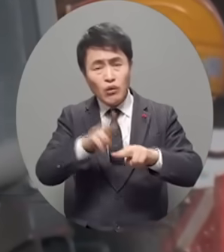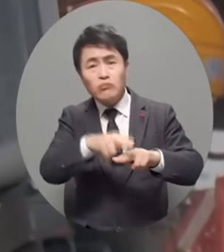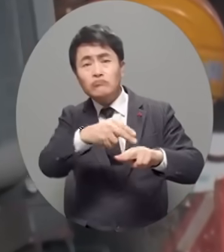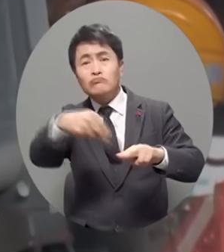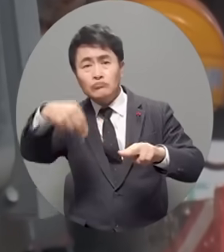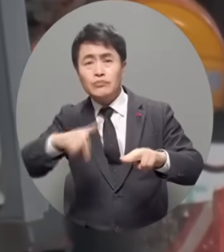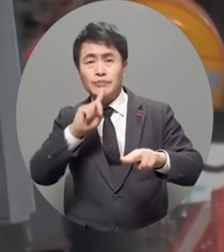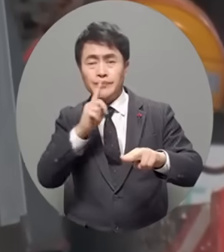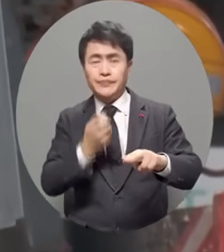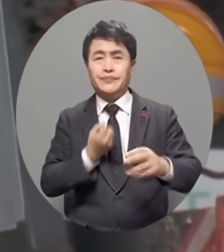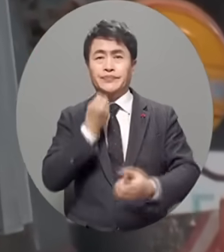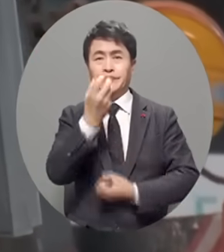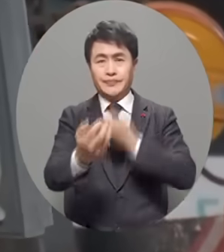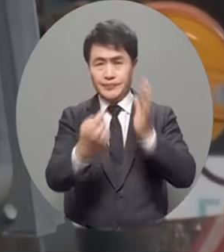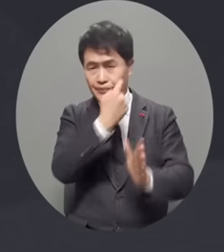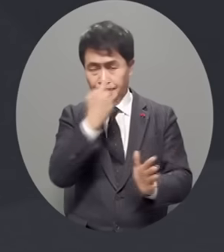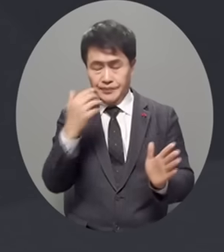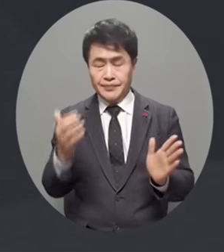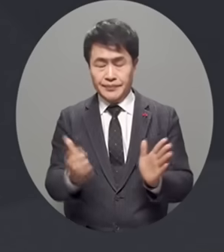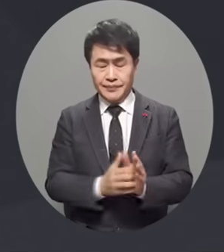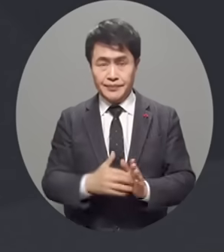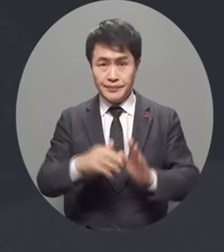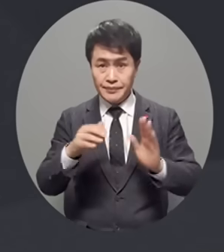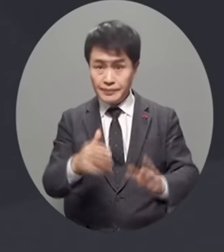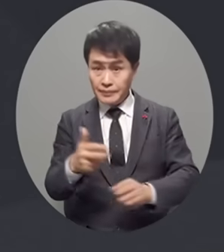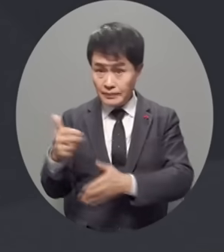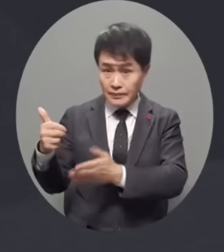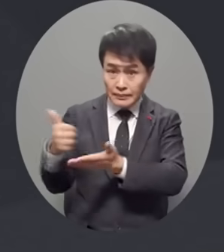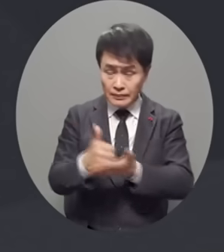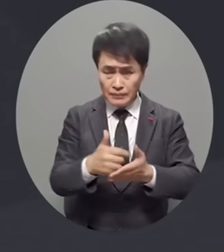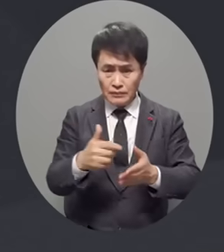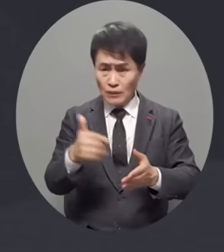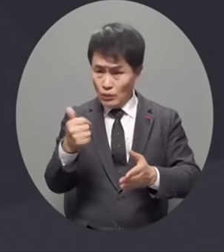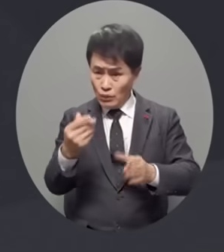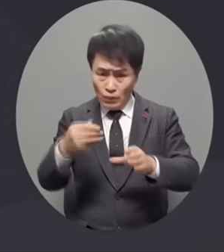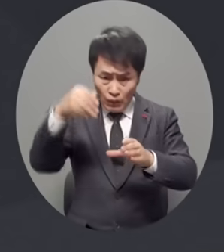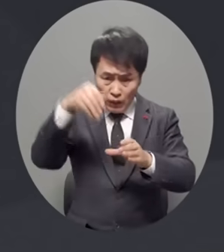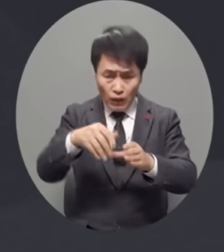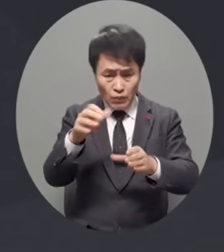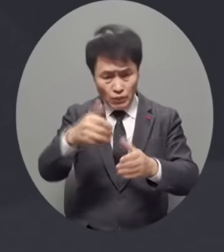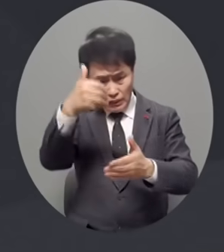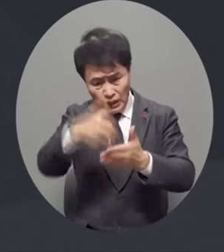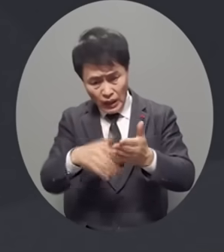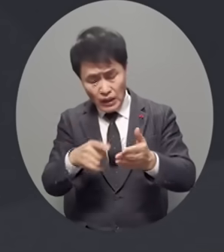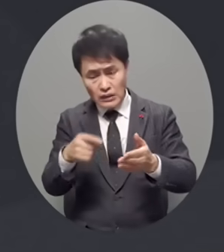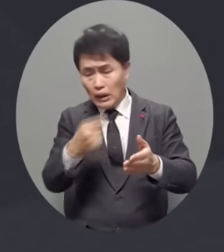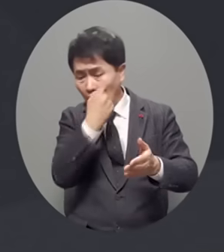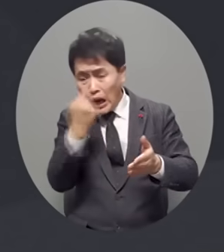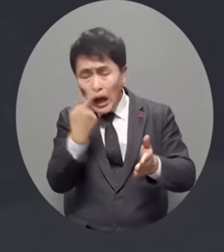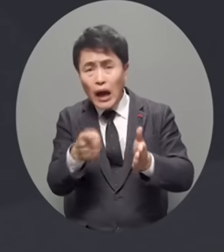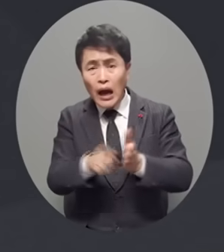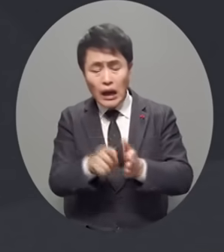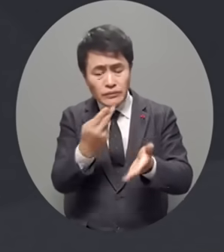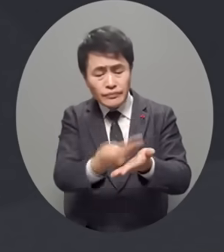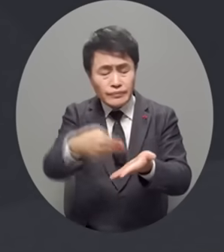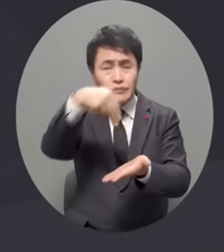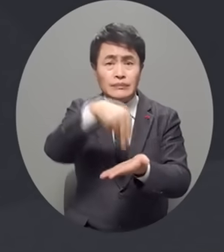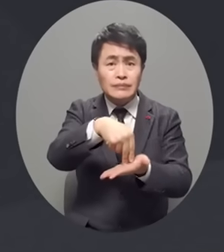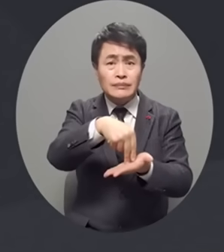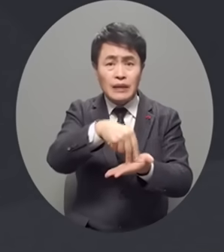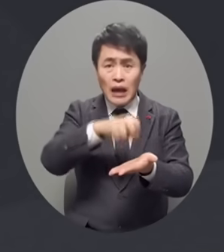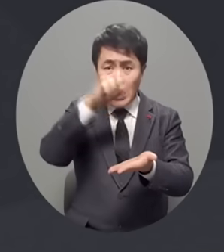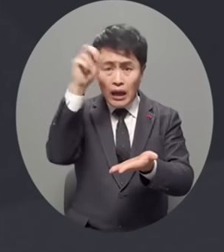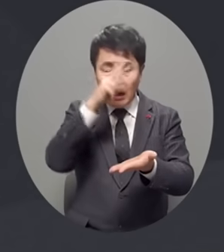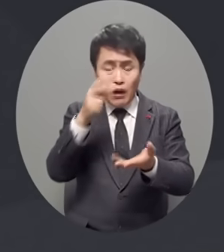벗어났다고 진술한 것으로 확인됐습니다. 승객이 현금을 냈는데 잔돈이 나오지 않아 이를 확인하기 위해 일어났는데